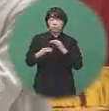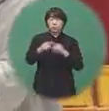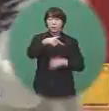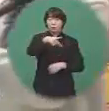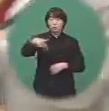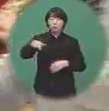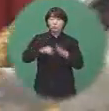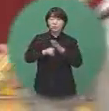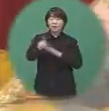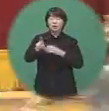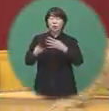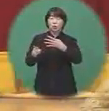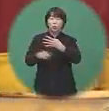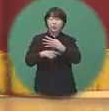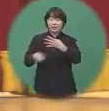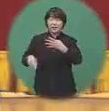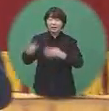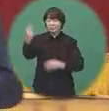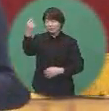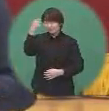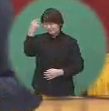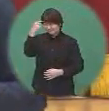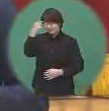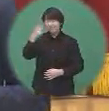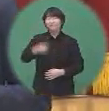が直接指導を受けました。